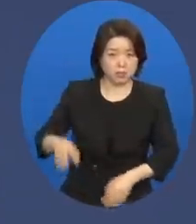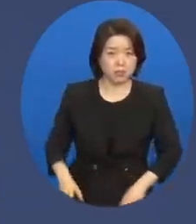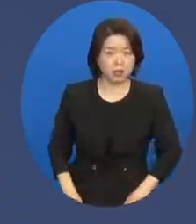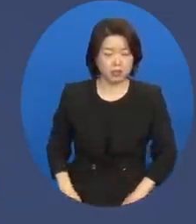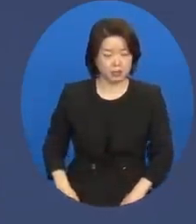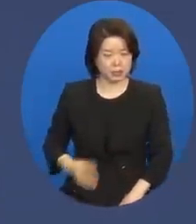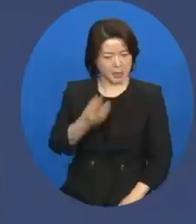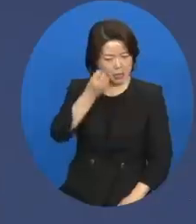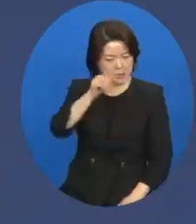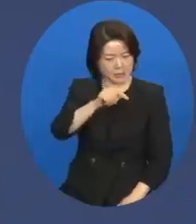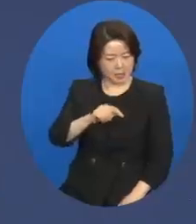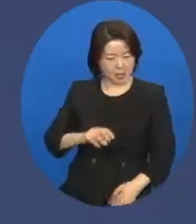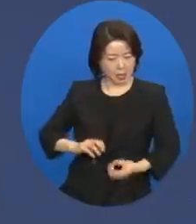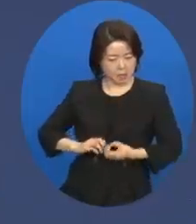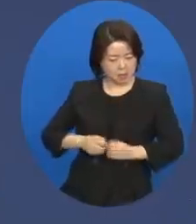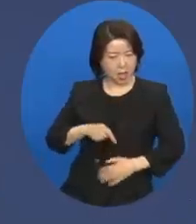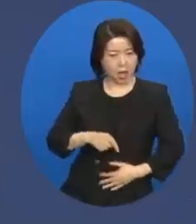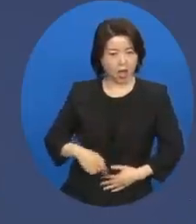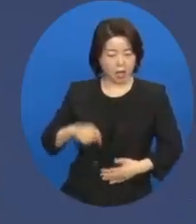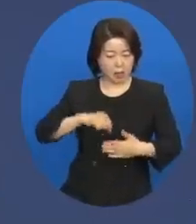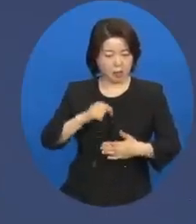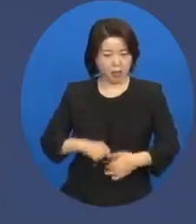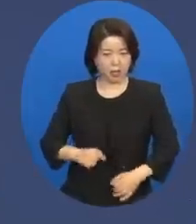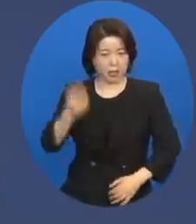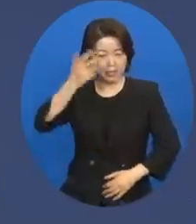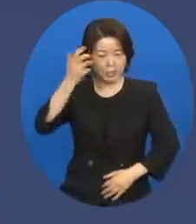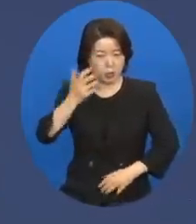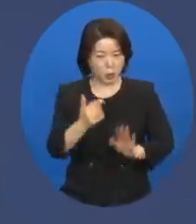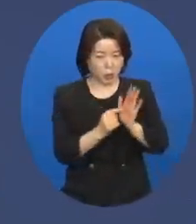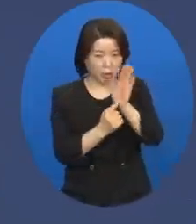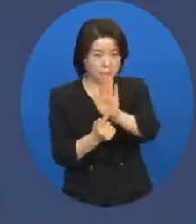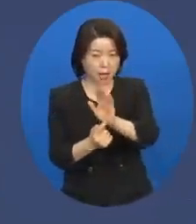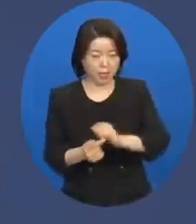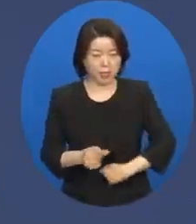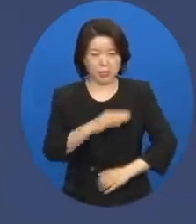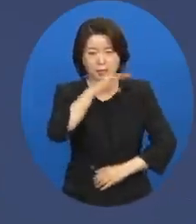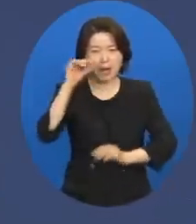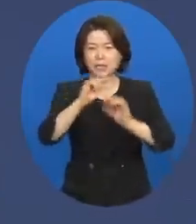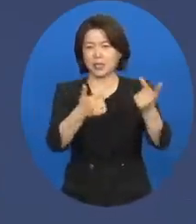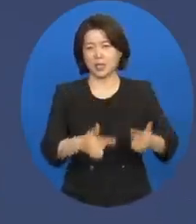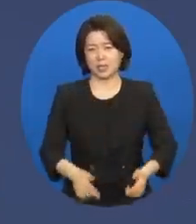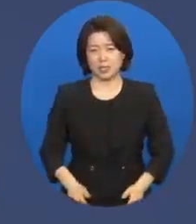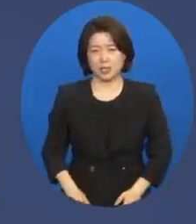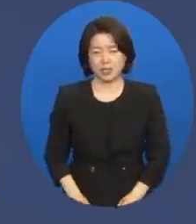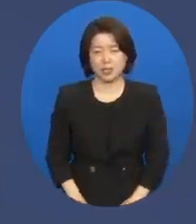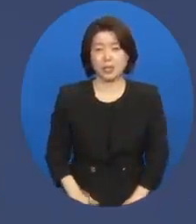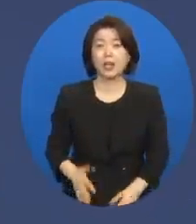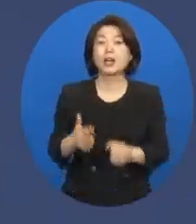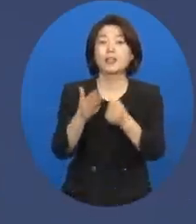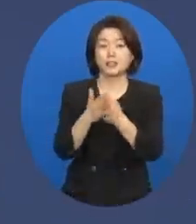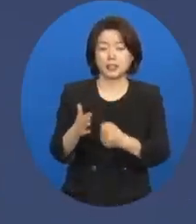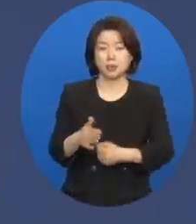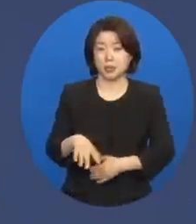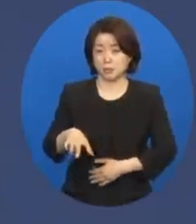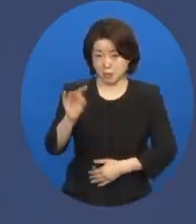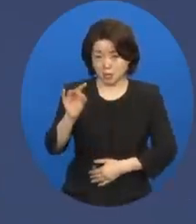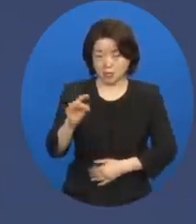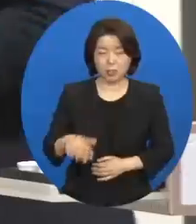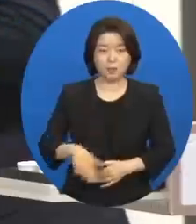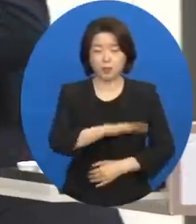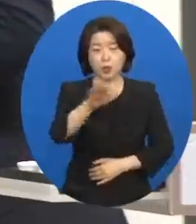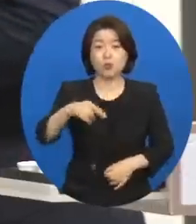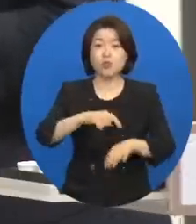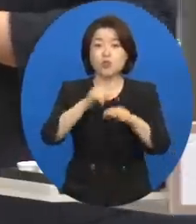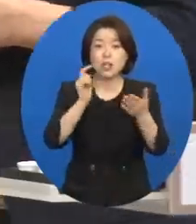이상하게 이 마음 안에 내면 안에 영혼의 반응이 정상이 아닌 거예요. 자, 그래서 일단 여기 우리의